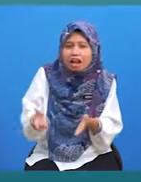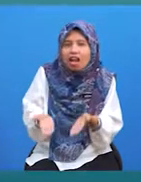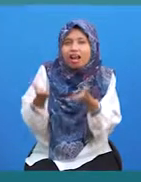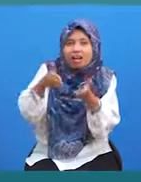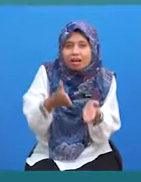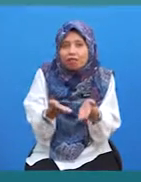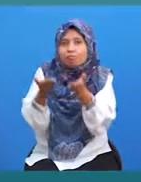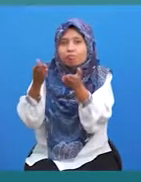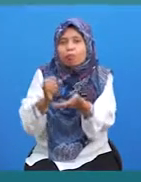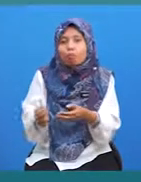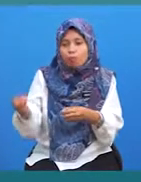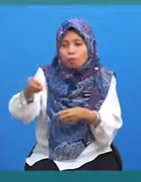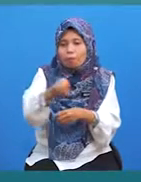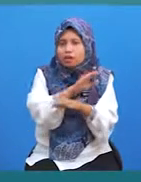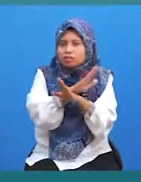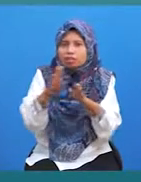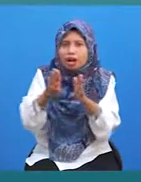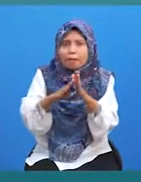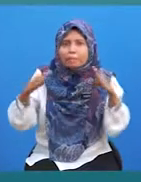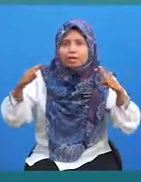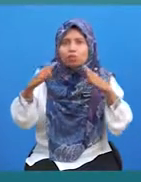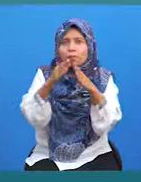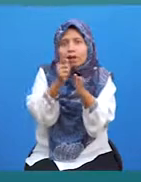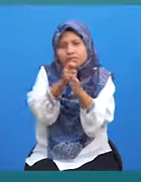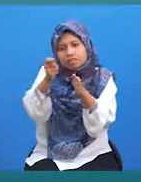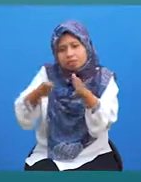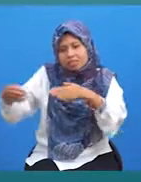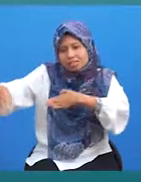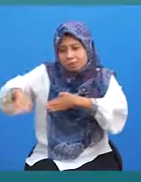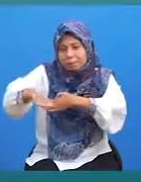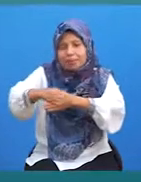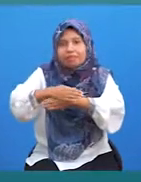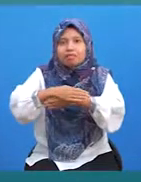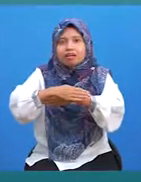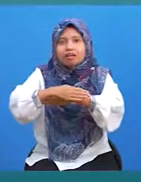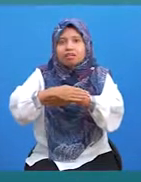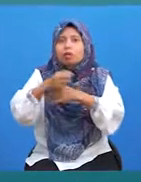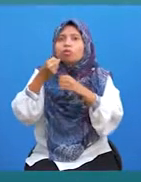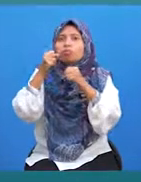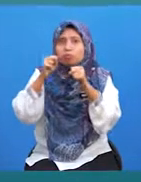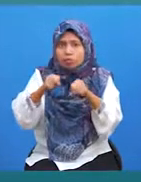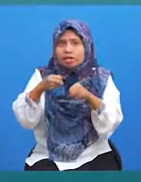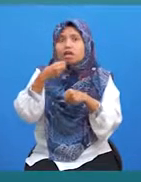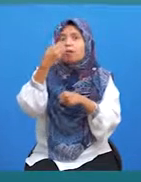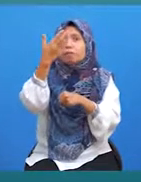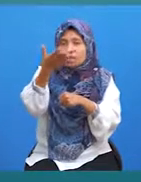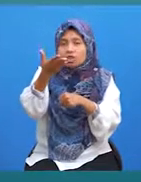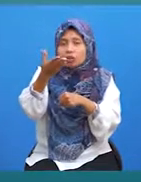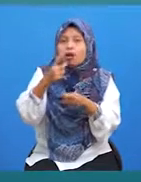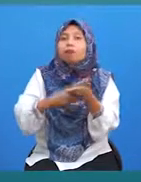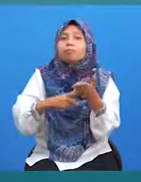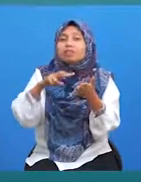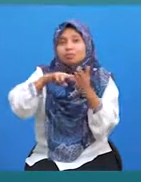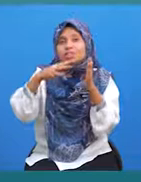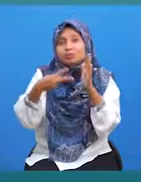di tepi pantai. Bolehkah kamu nyatakan maksud peribahasa, kalau takut di lambung